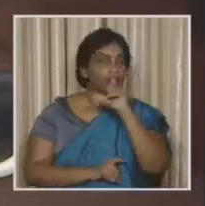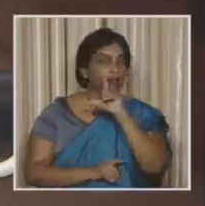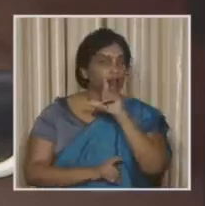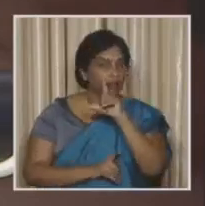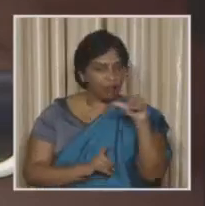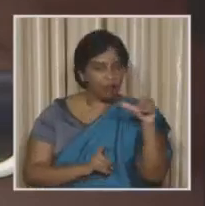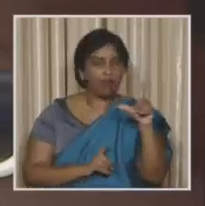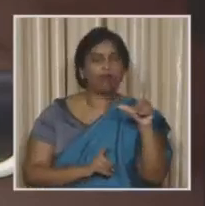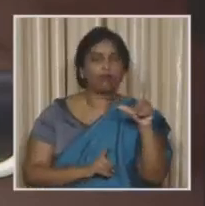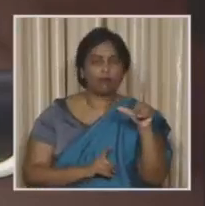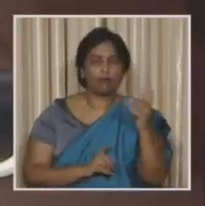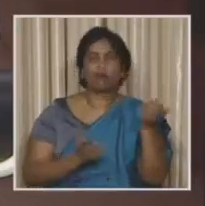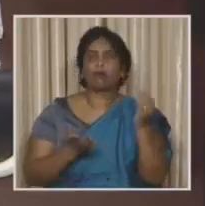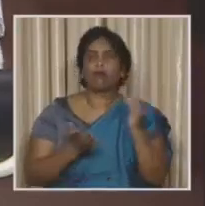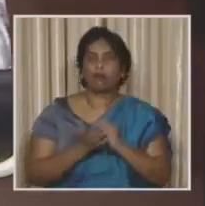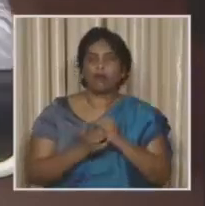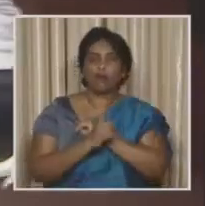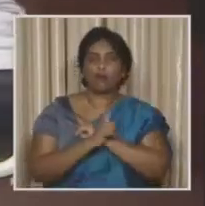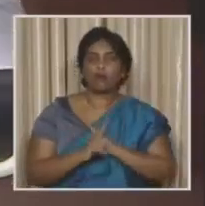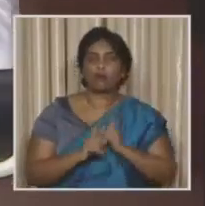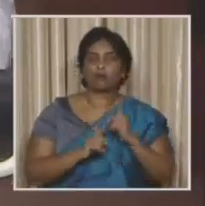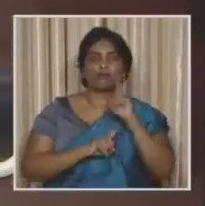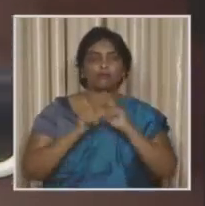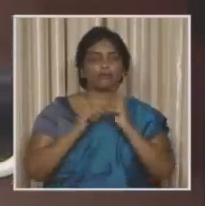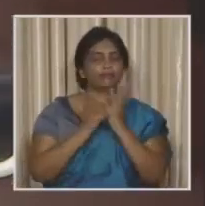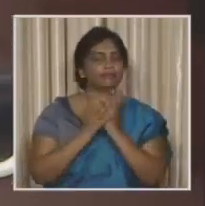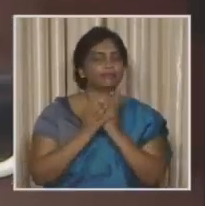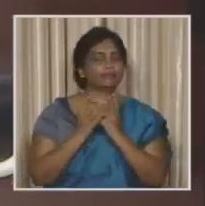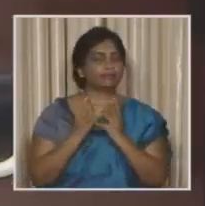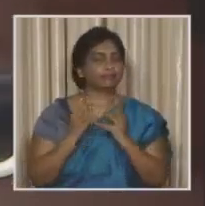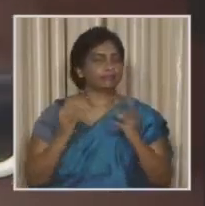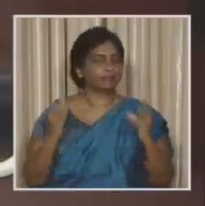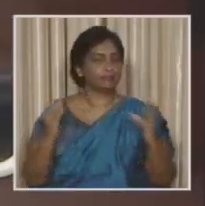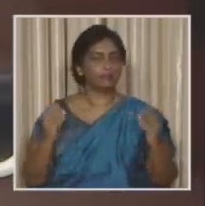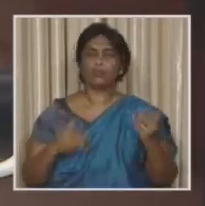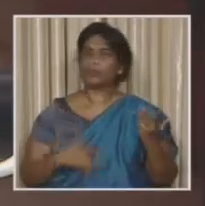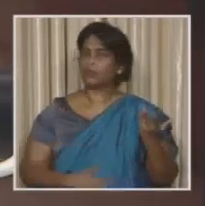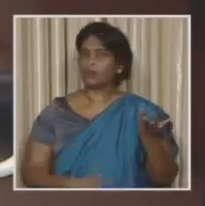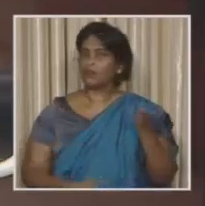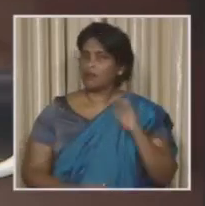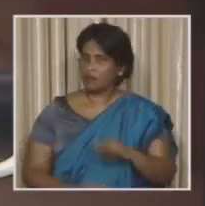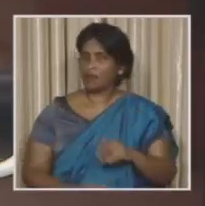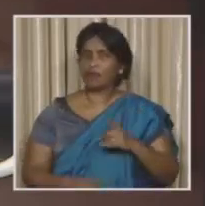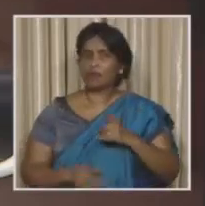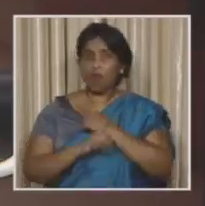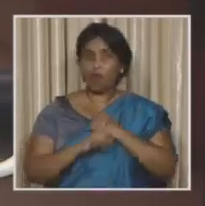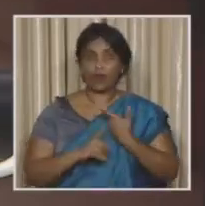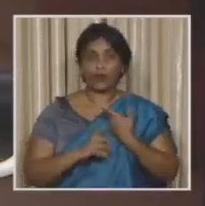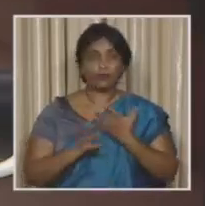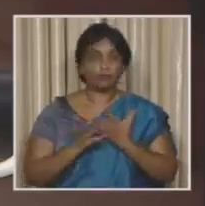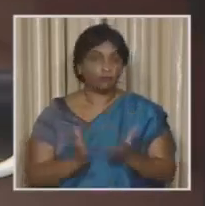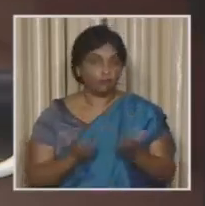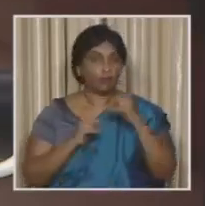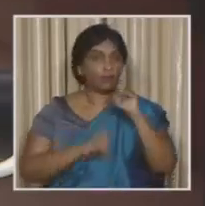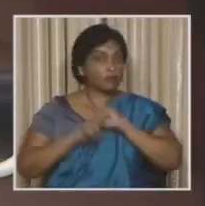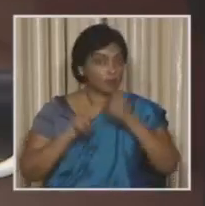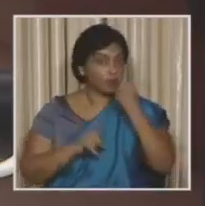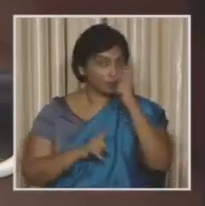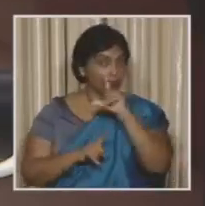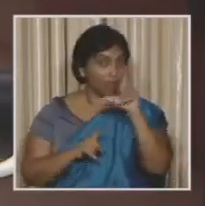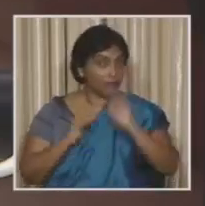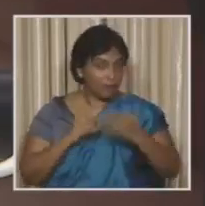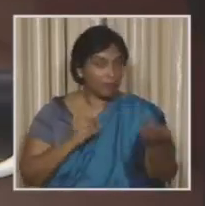වෙනකොට යලි කොටි නැගිටි කියන සාකච්ඡාව යට ගියා. මට කියන්න කොතනක හරි කොටි නැගිටි පිළිබඳ සාකච්ඡාවක් තිබුණා